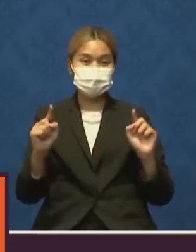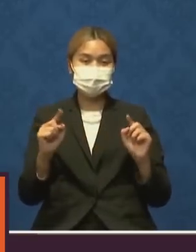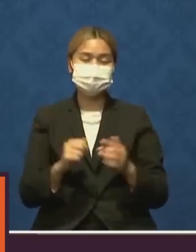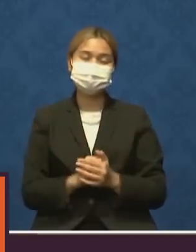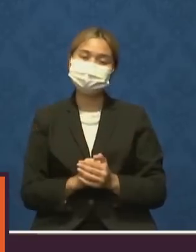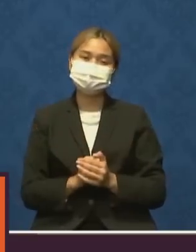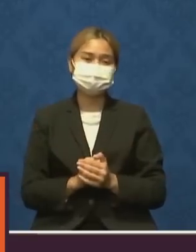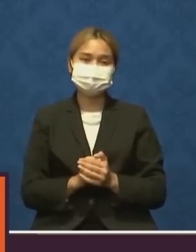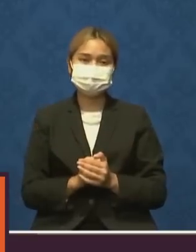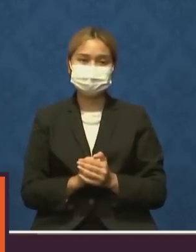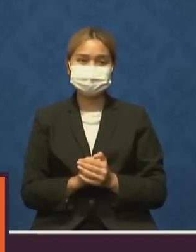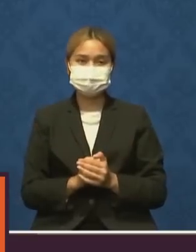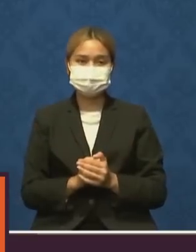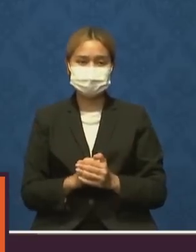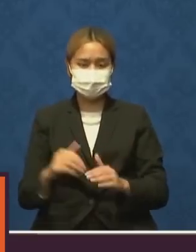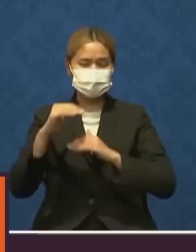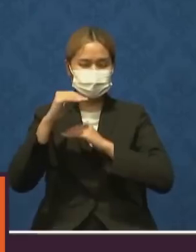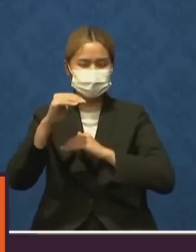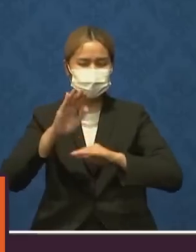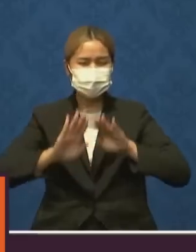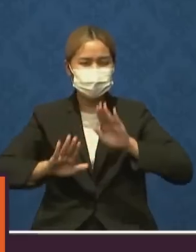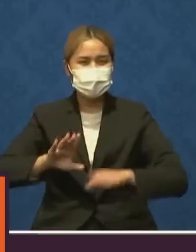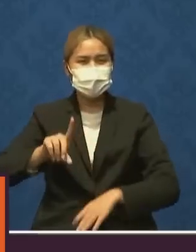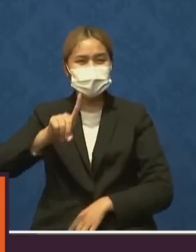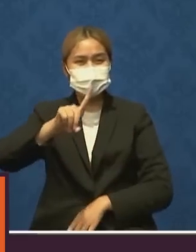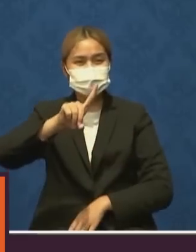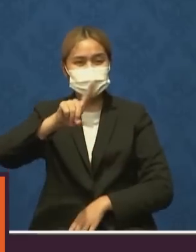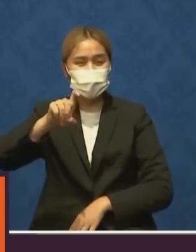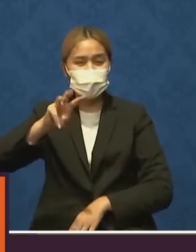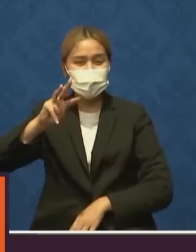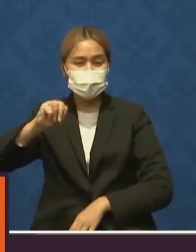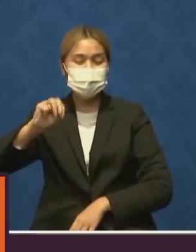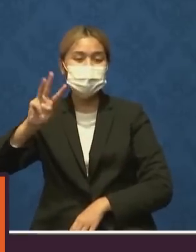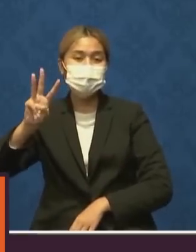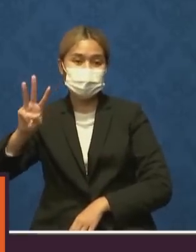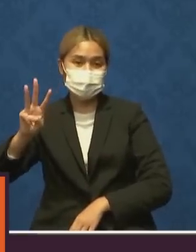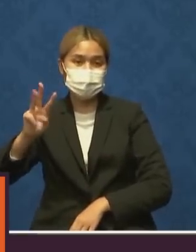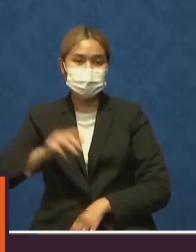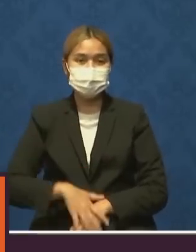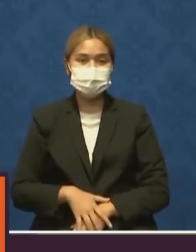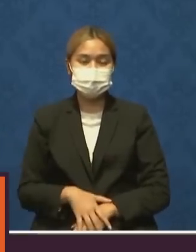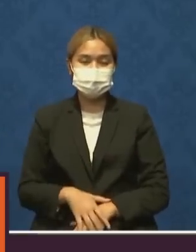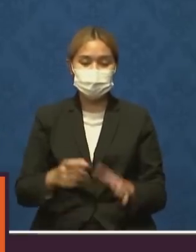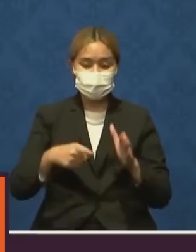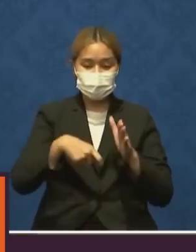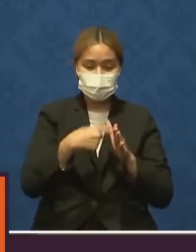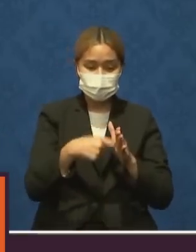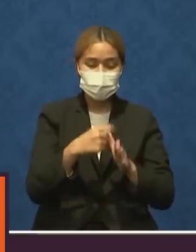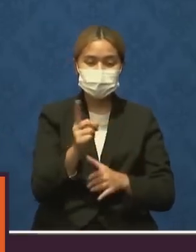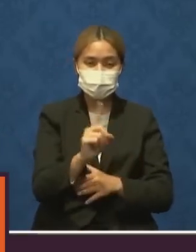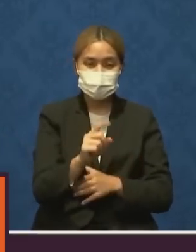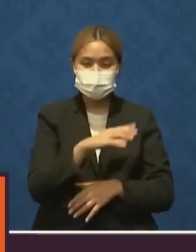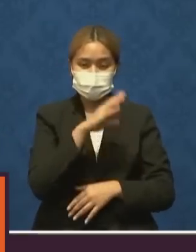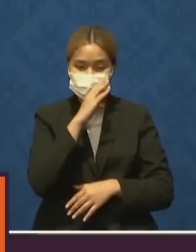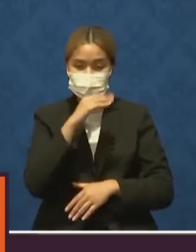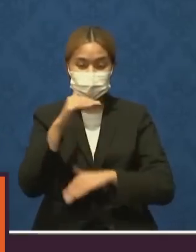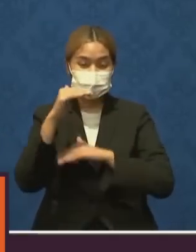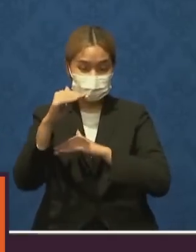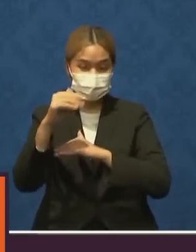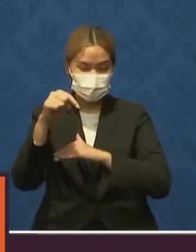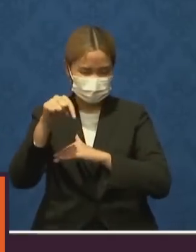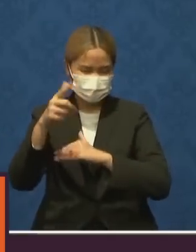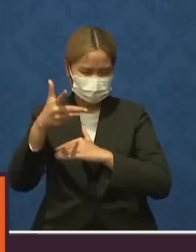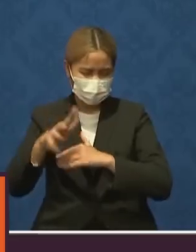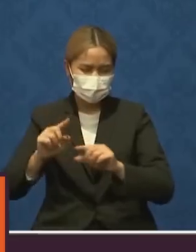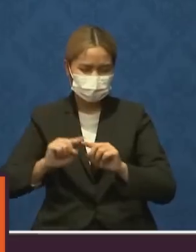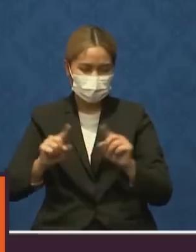ับ รฐบาก็ตั้งไ้เพลงแค่ 100 MW ครับรฐบอจะอ้างว่า ขนาดกำดดไ้เทานี้ ประโยไมสนใจก็